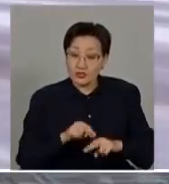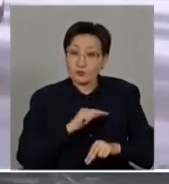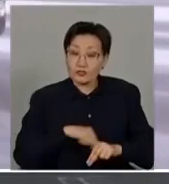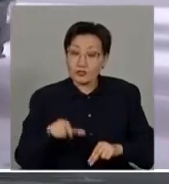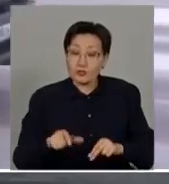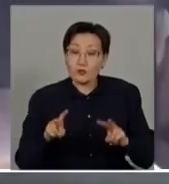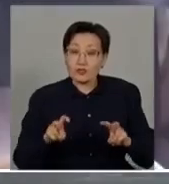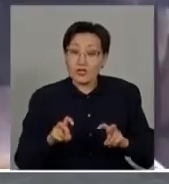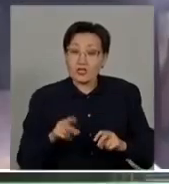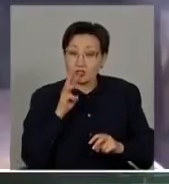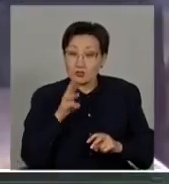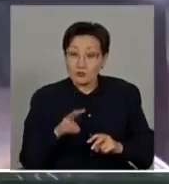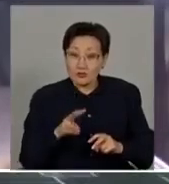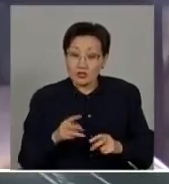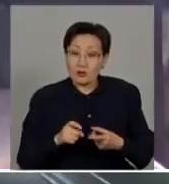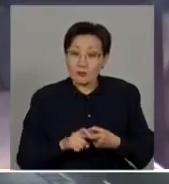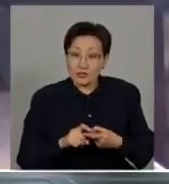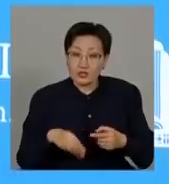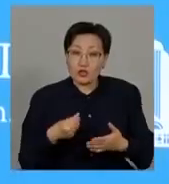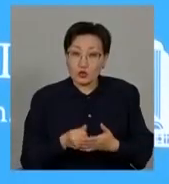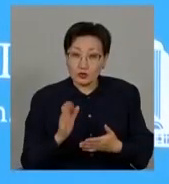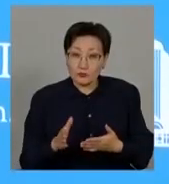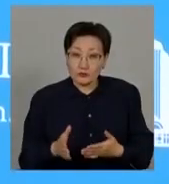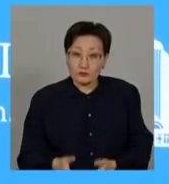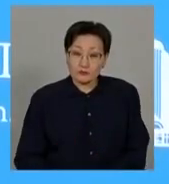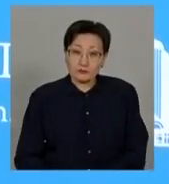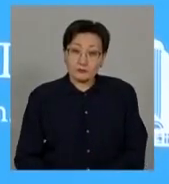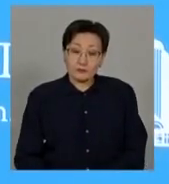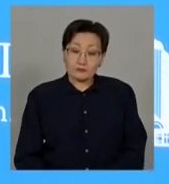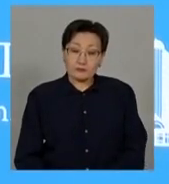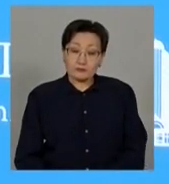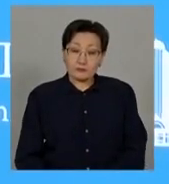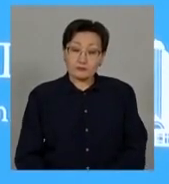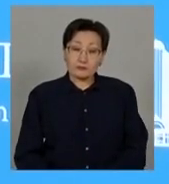қызметкердің лауазымдық жалақысына байланысты берілмек.